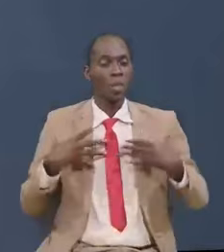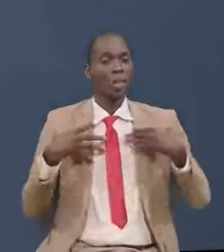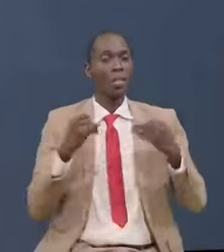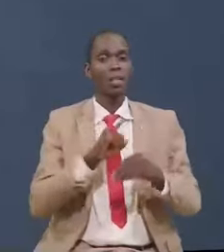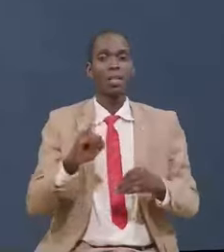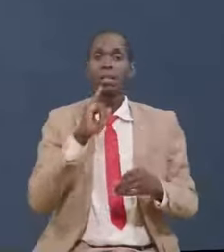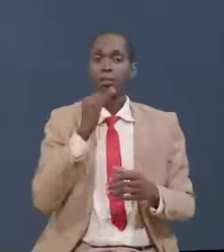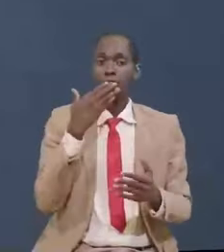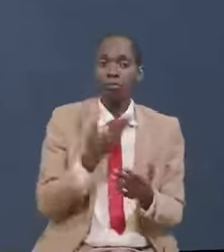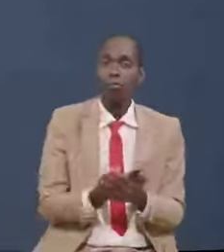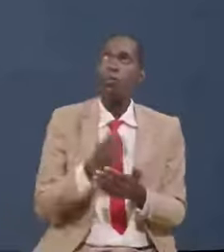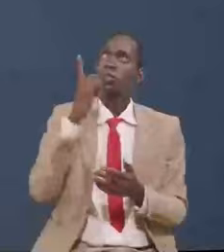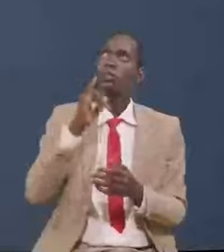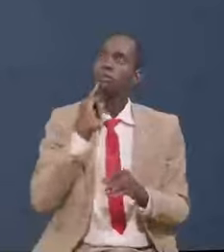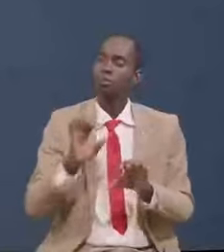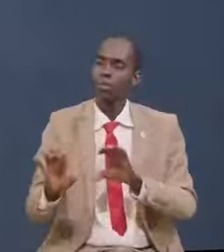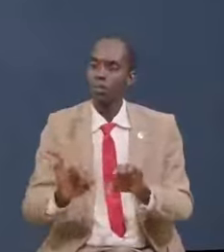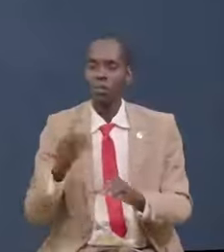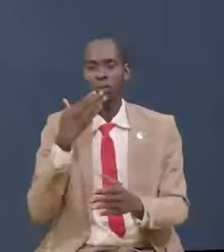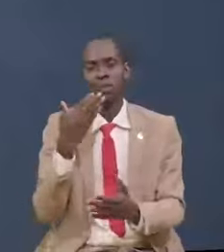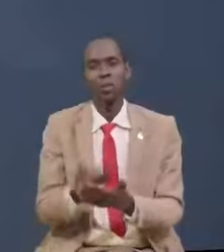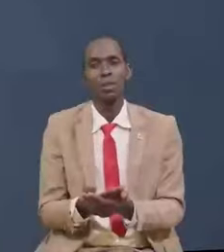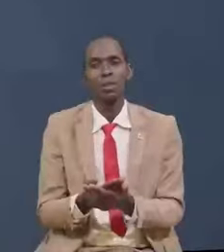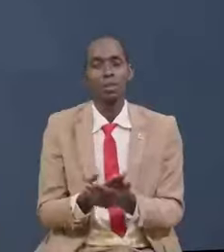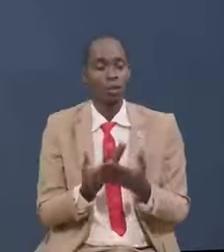La guérison est bonne, il fait du bien.